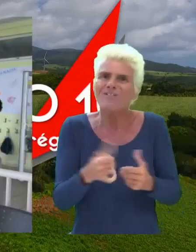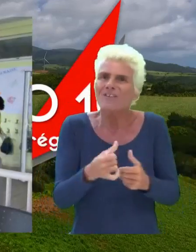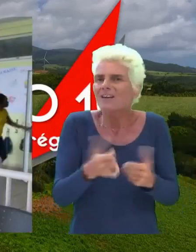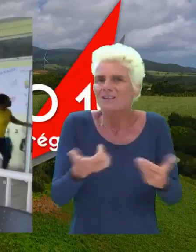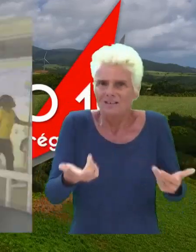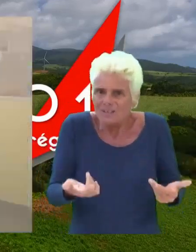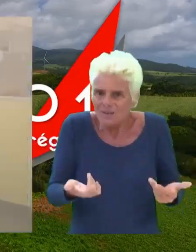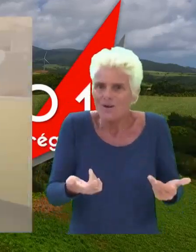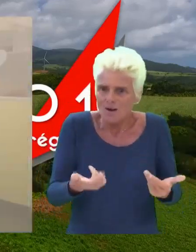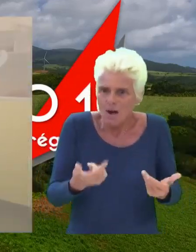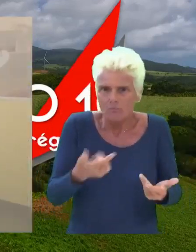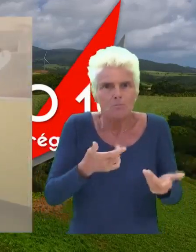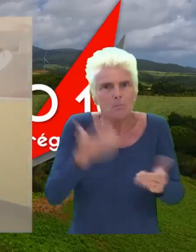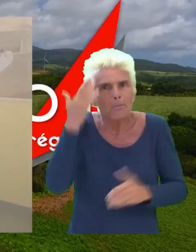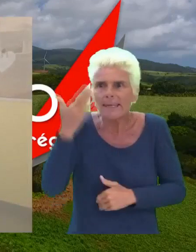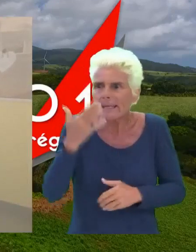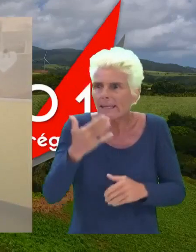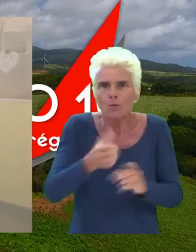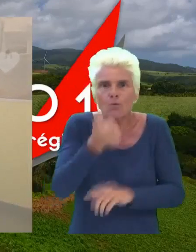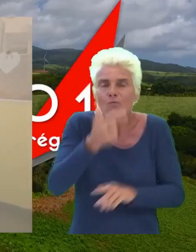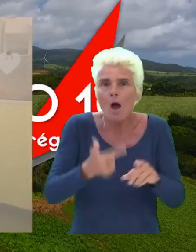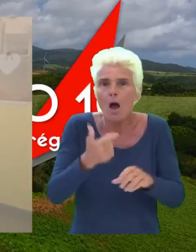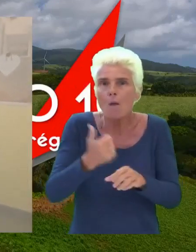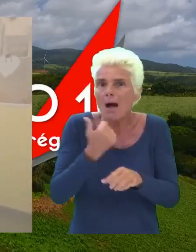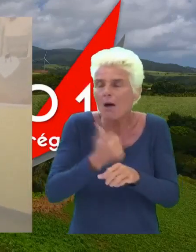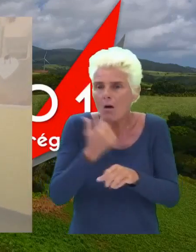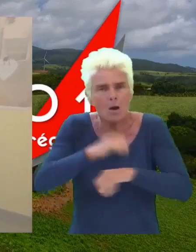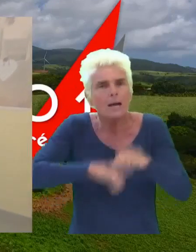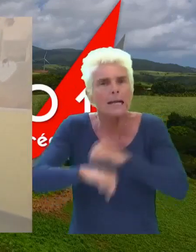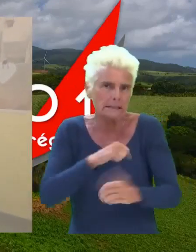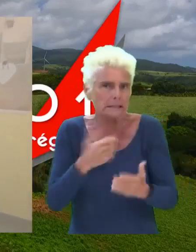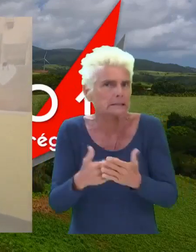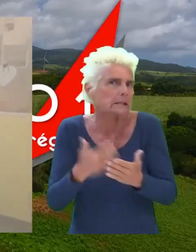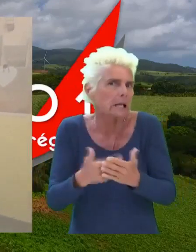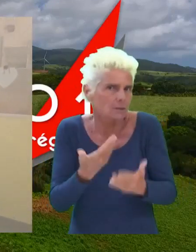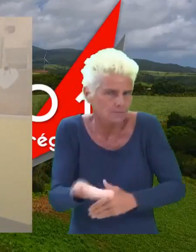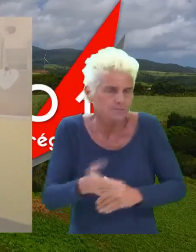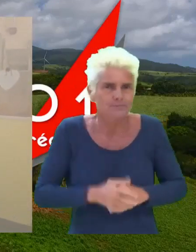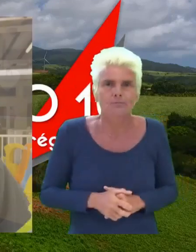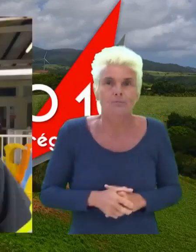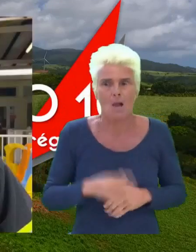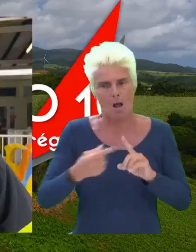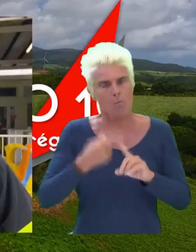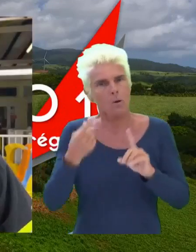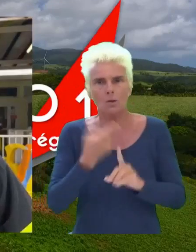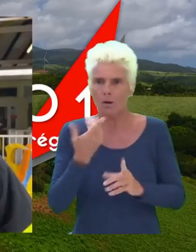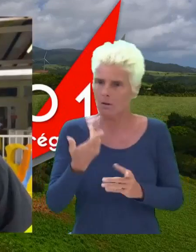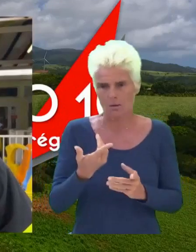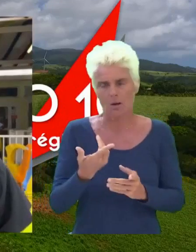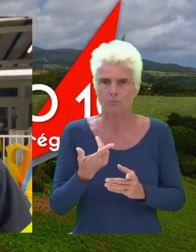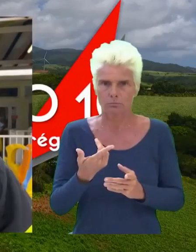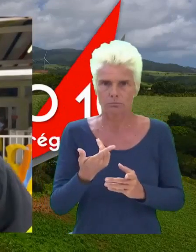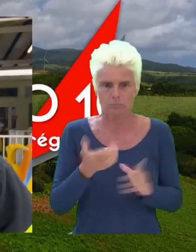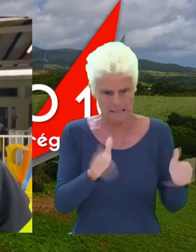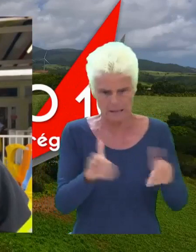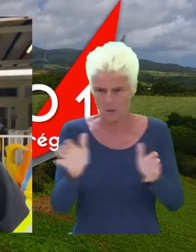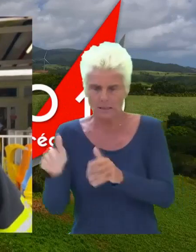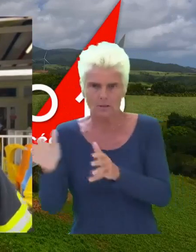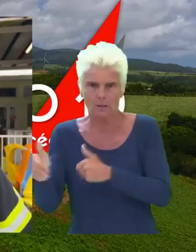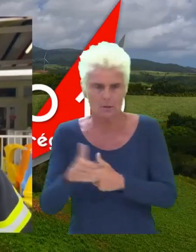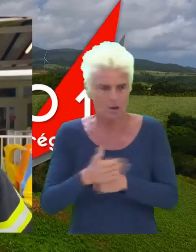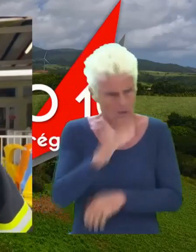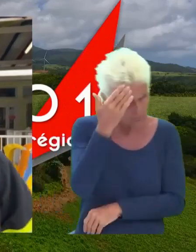ces exercices d'évacuation une fois par an c'était très important parce que il va falloir faire des visites de secteur connaître les